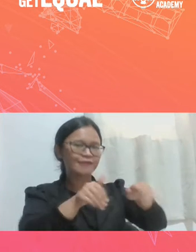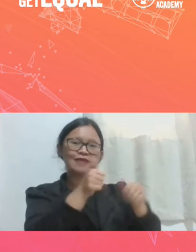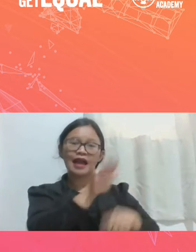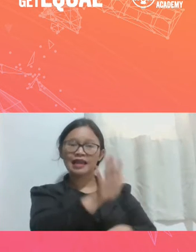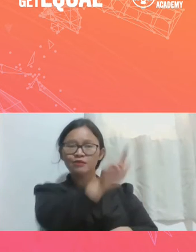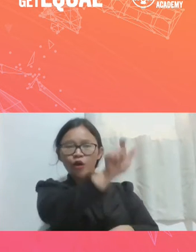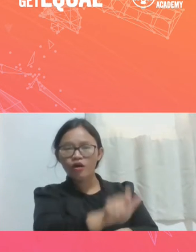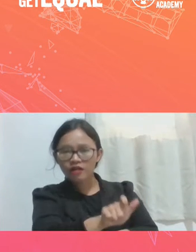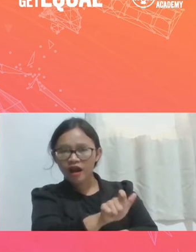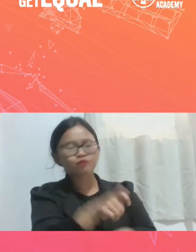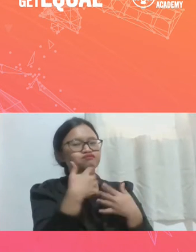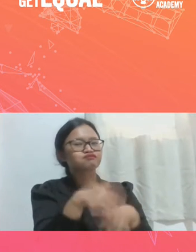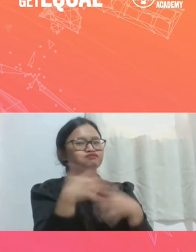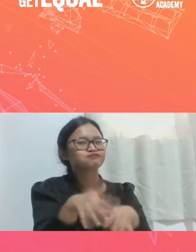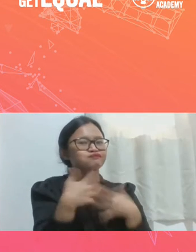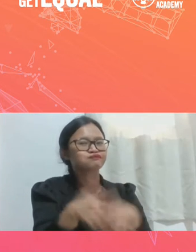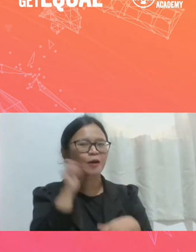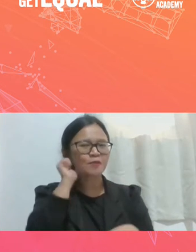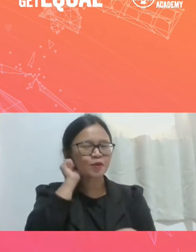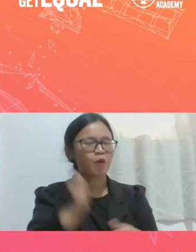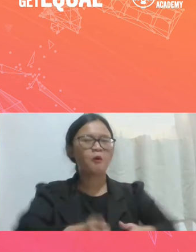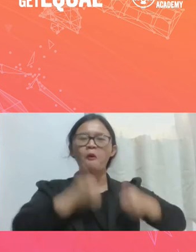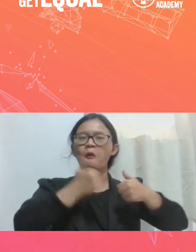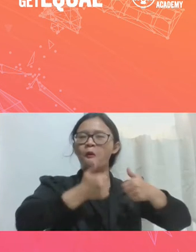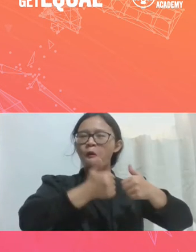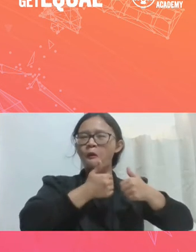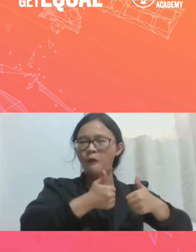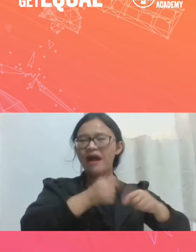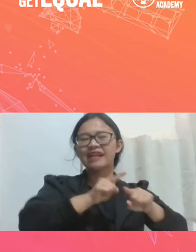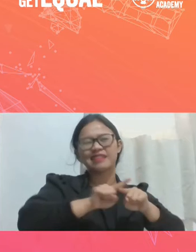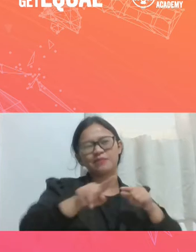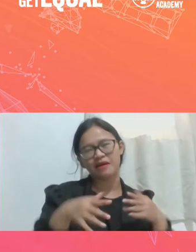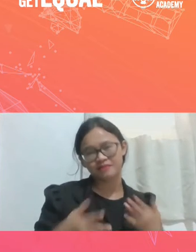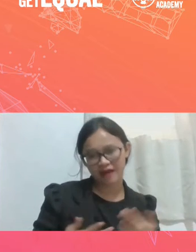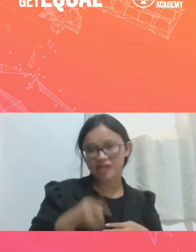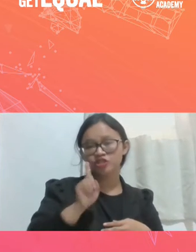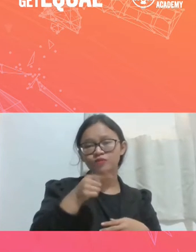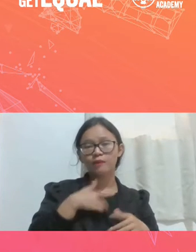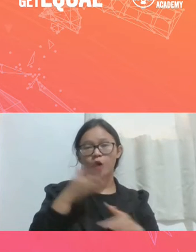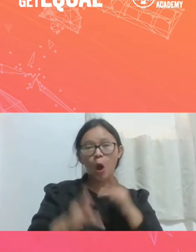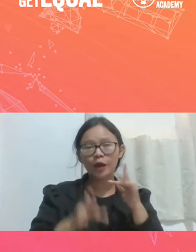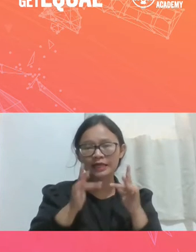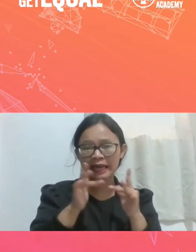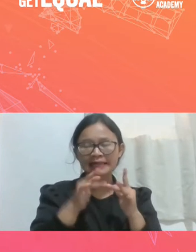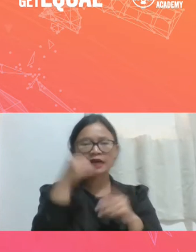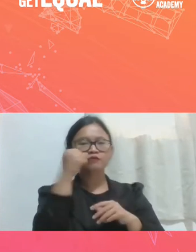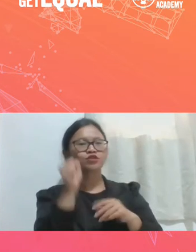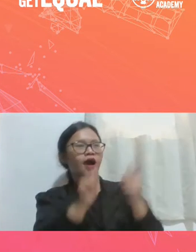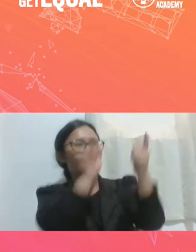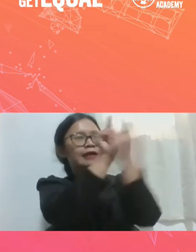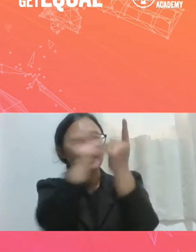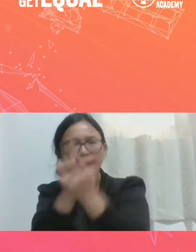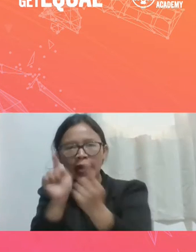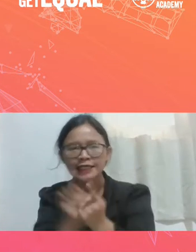5 orang anak-anak perempuan hebat ini yang sayangnya karena sekarang kita lakukan ini online tidak bisa kita bertemu